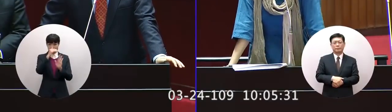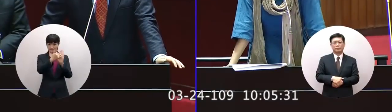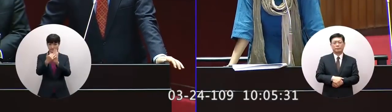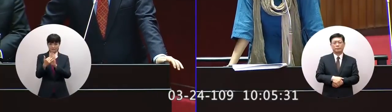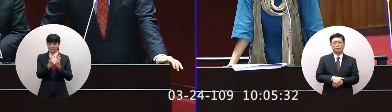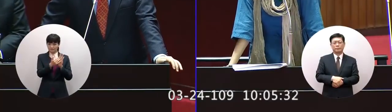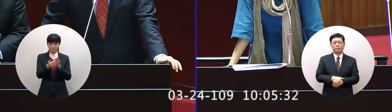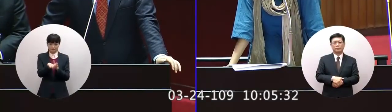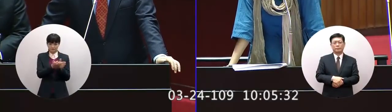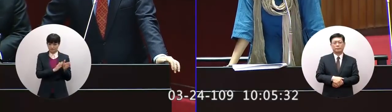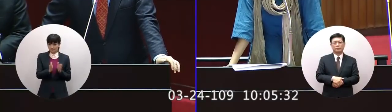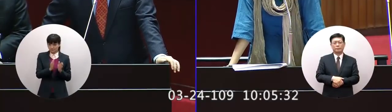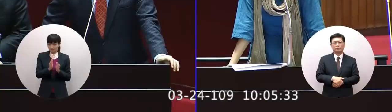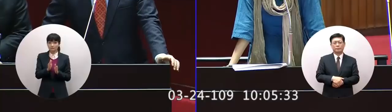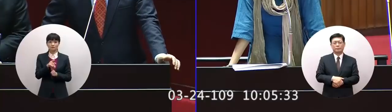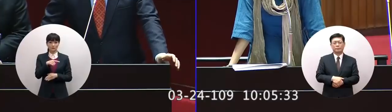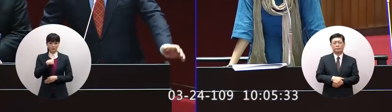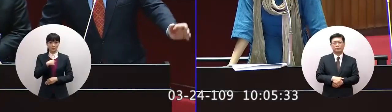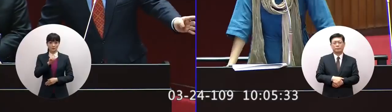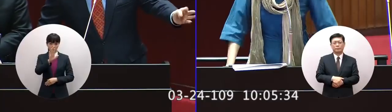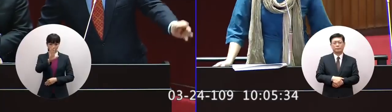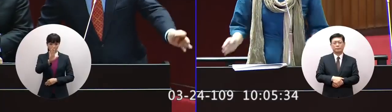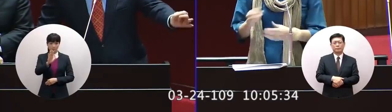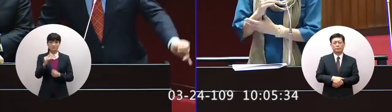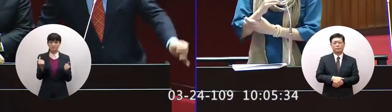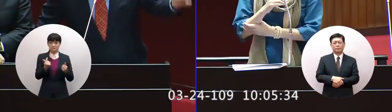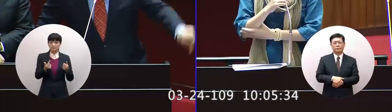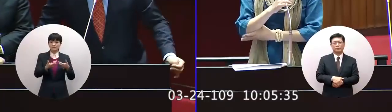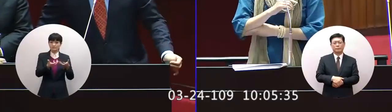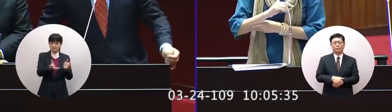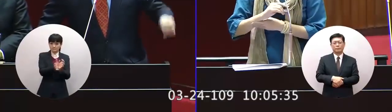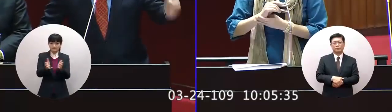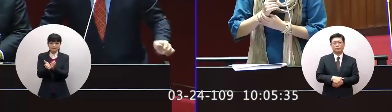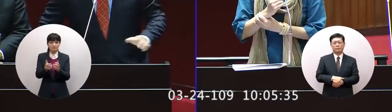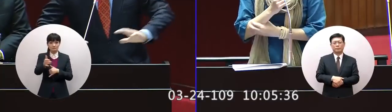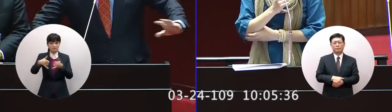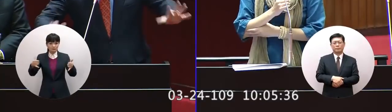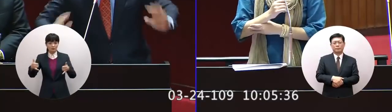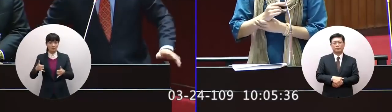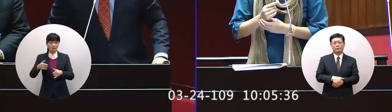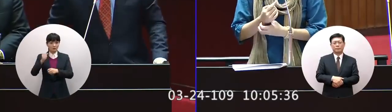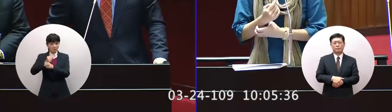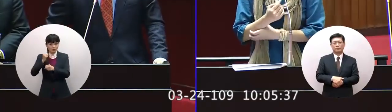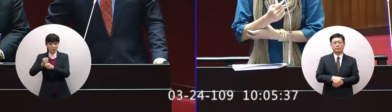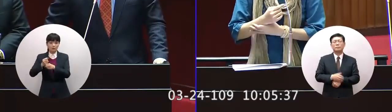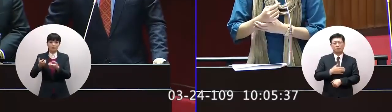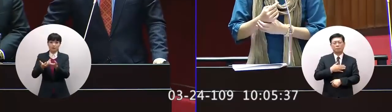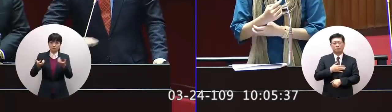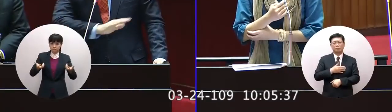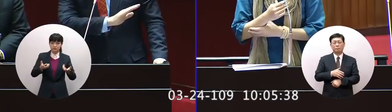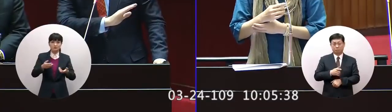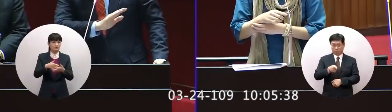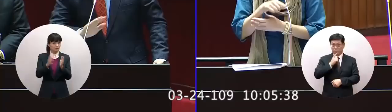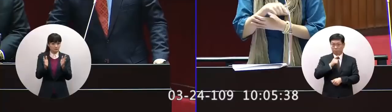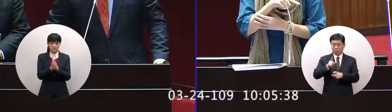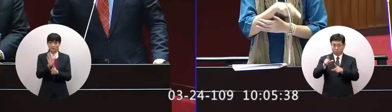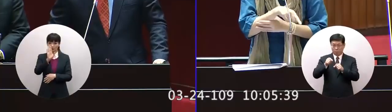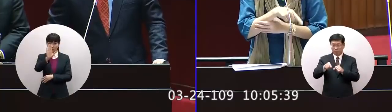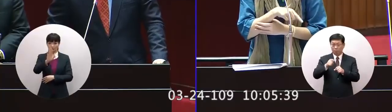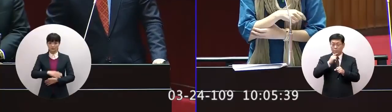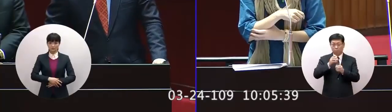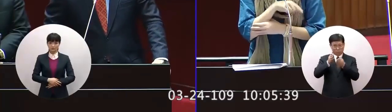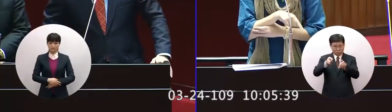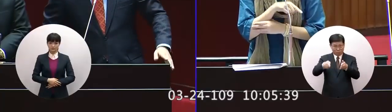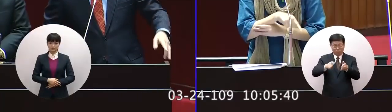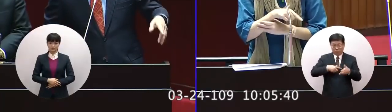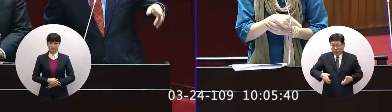该有的准备我们都有在进行了，包括我们分流分组分区异地办公等等，这些都有在处理。 知道，那根据、 这个全部都在 针